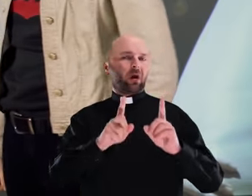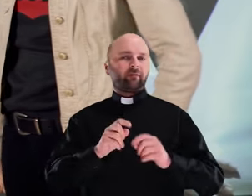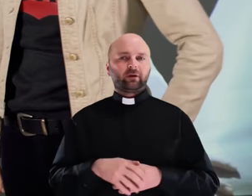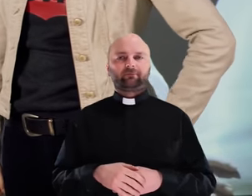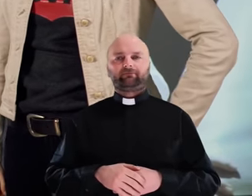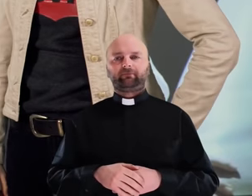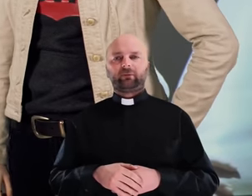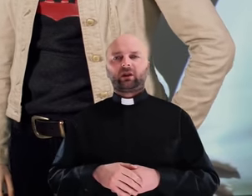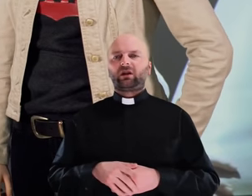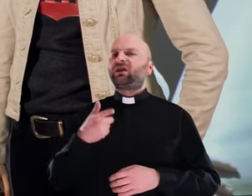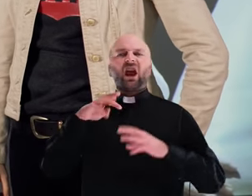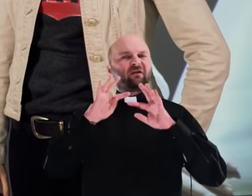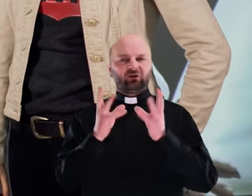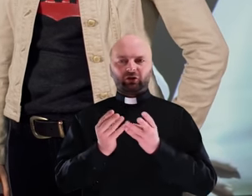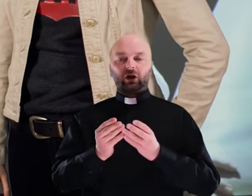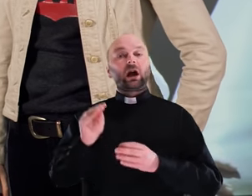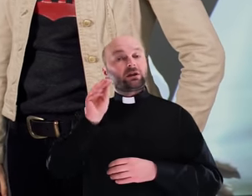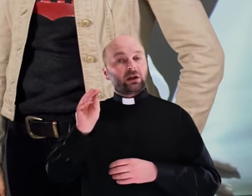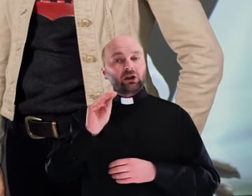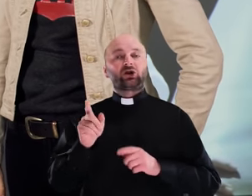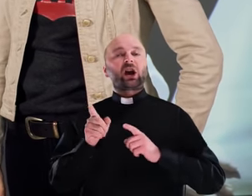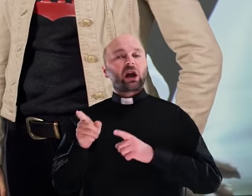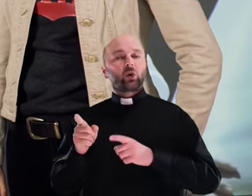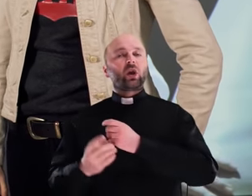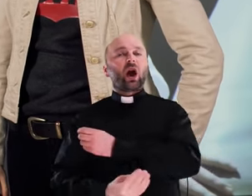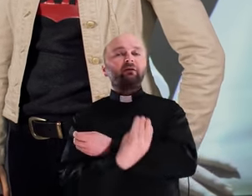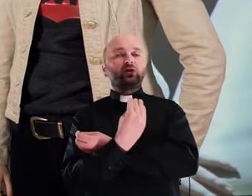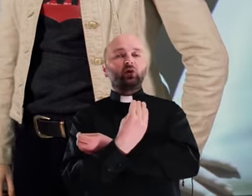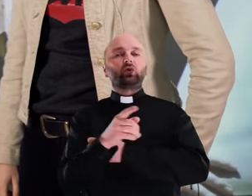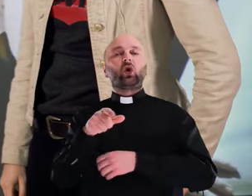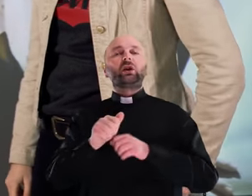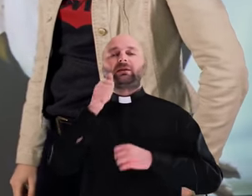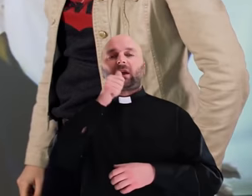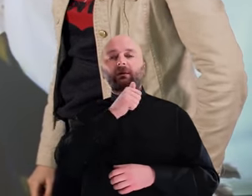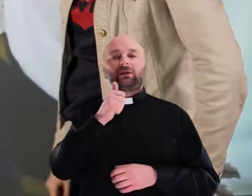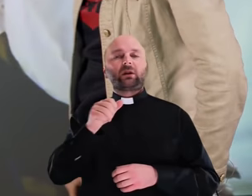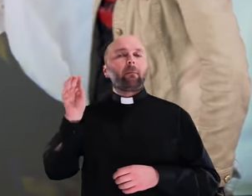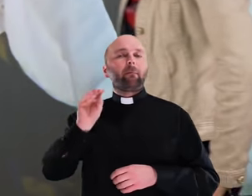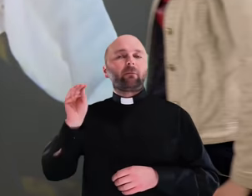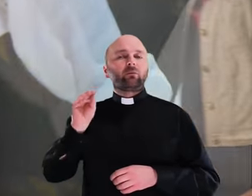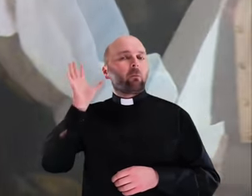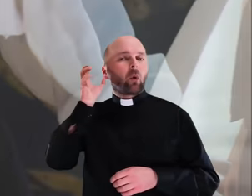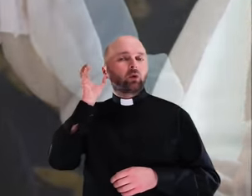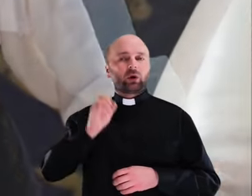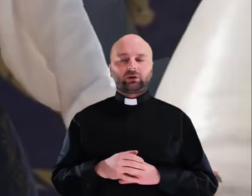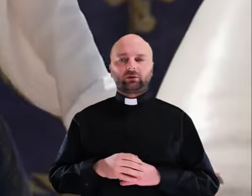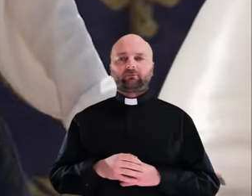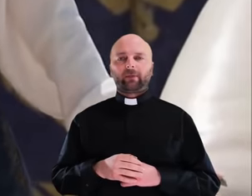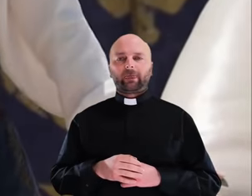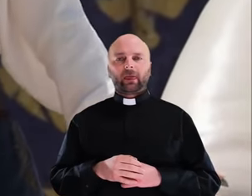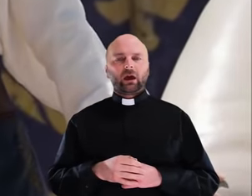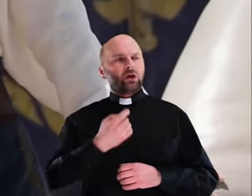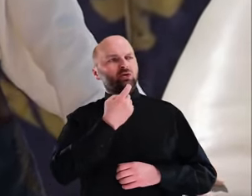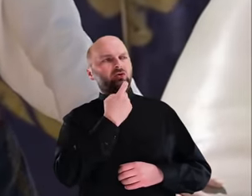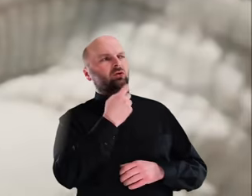to jeszcze nie wszystko. Z tym kierunkiem wiąże się jeszcze jedna tajemnica. Posłuchajcie. A co twoim zdaniem leży